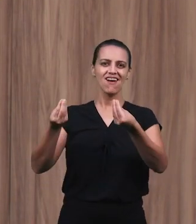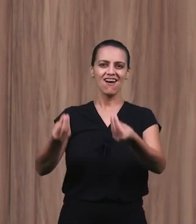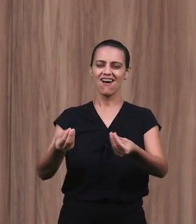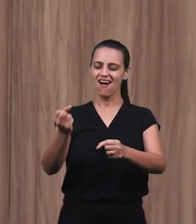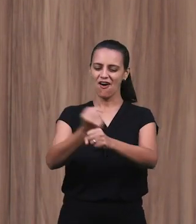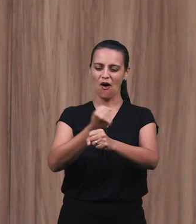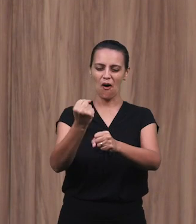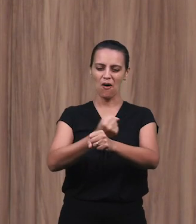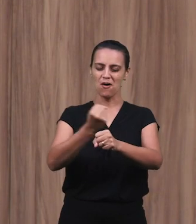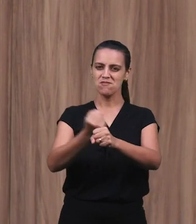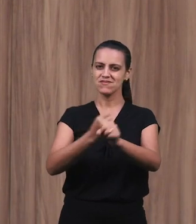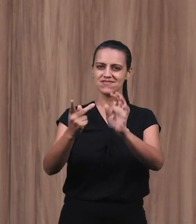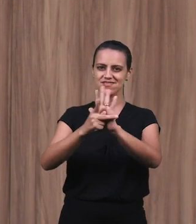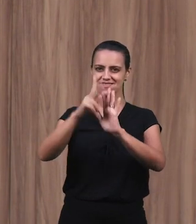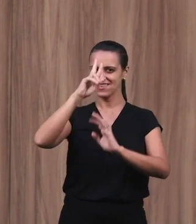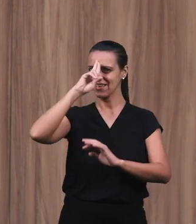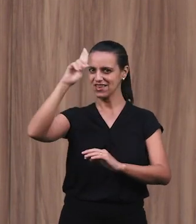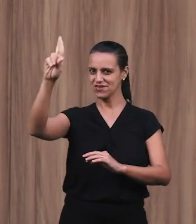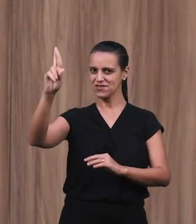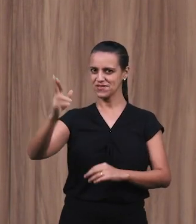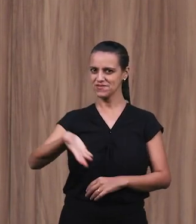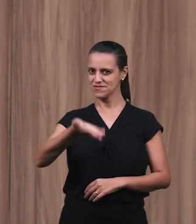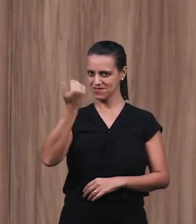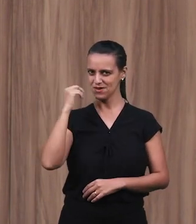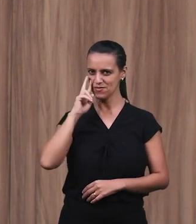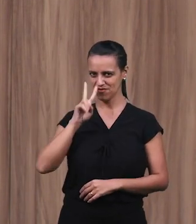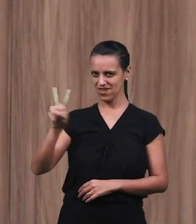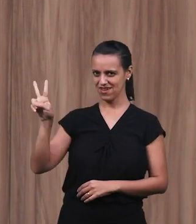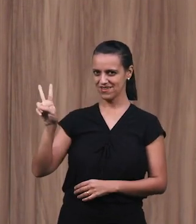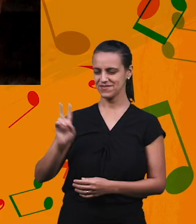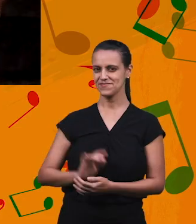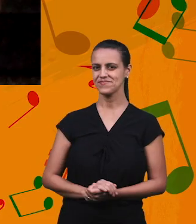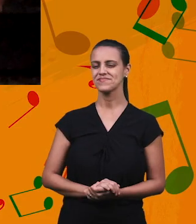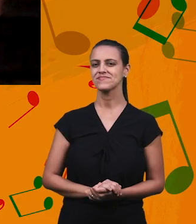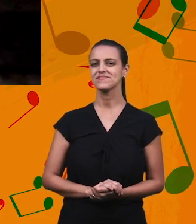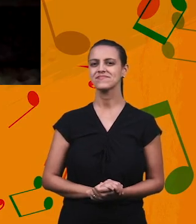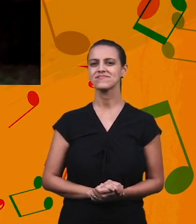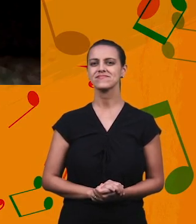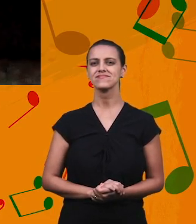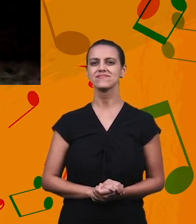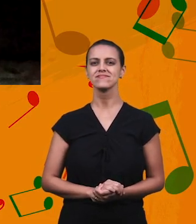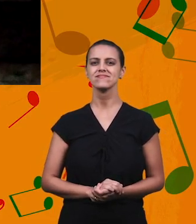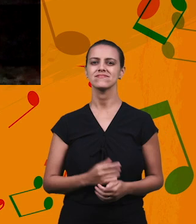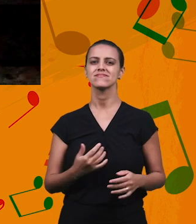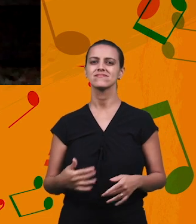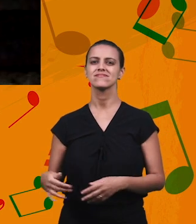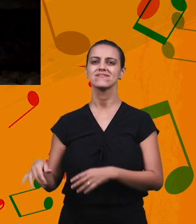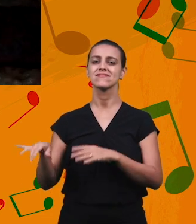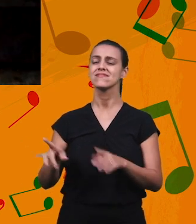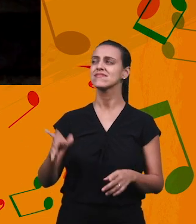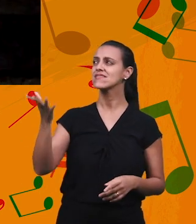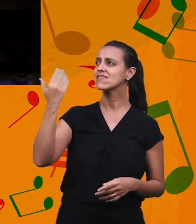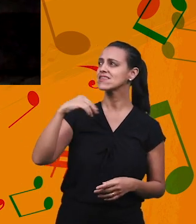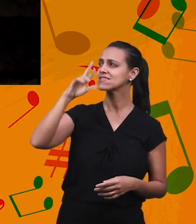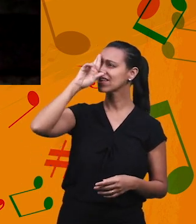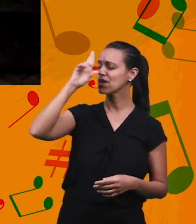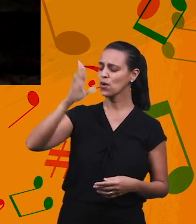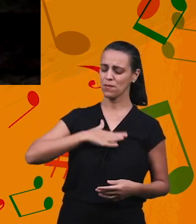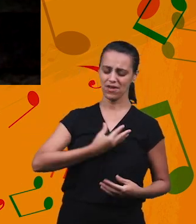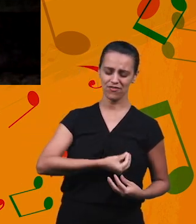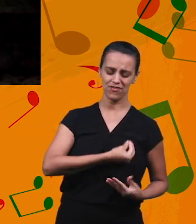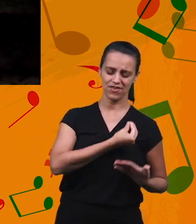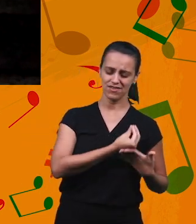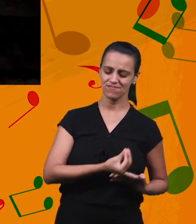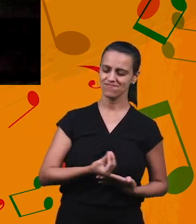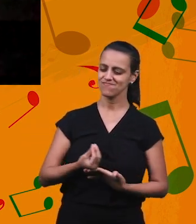dans la réalisation de l'œuvre du Seigneur. Nous allons entendre Alicia. Minha vida oferecer